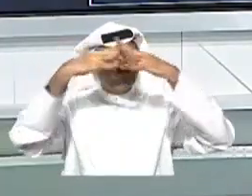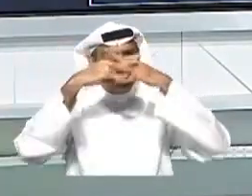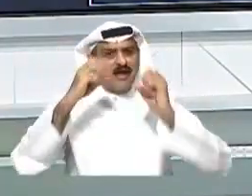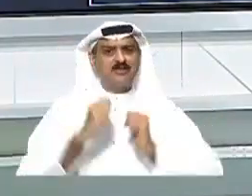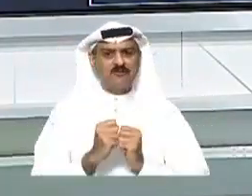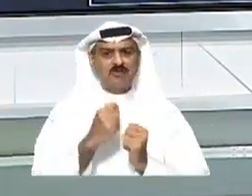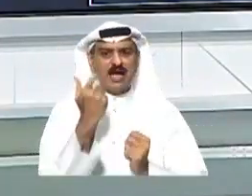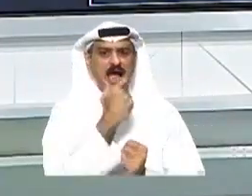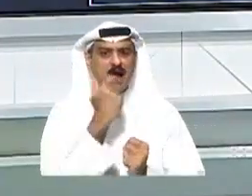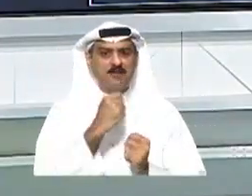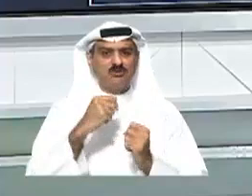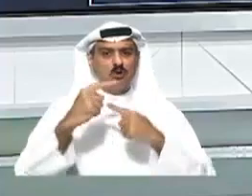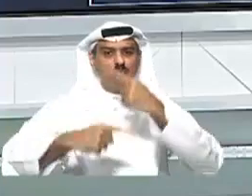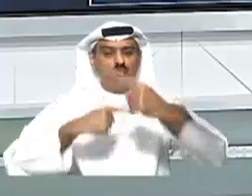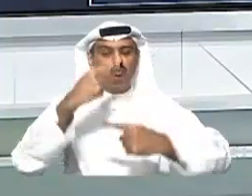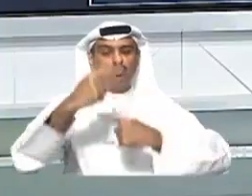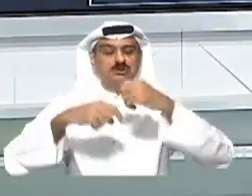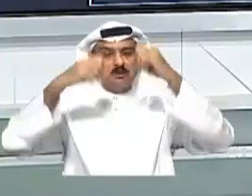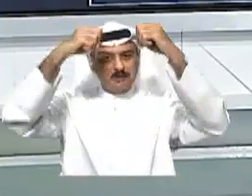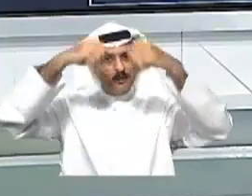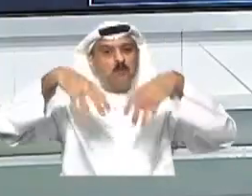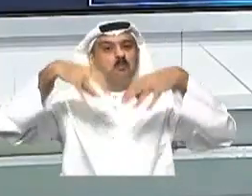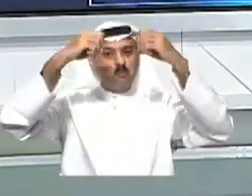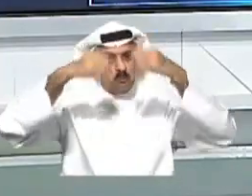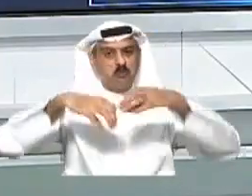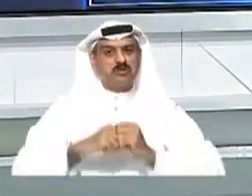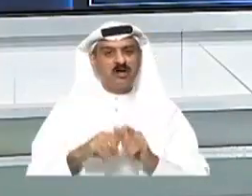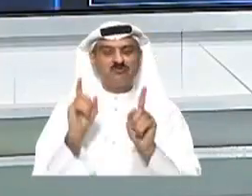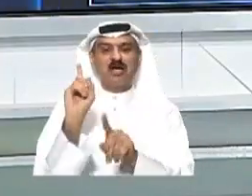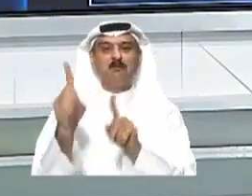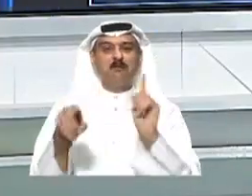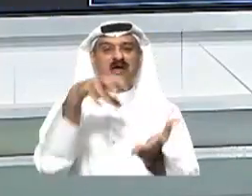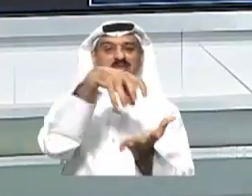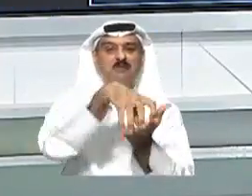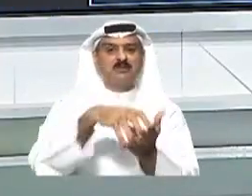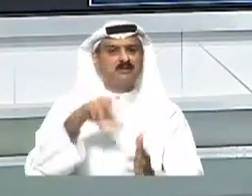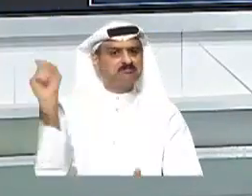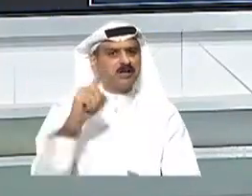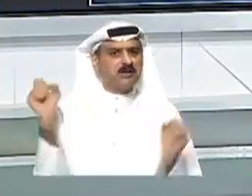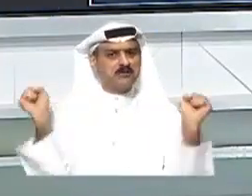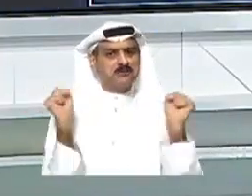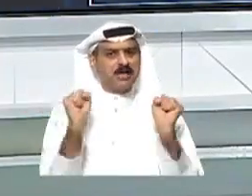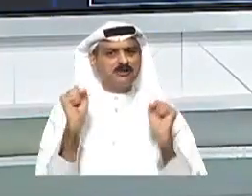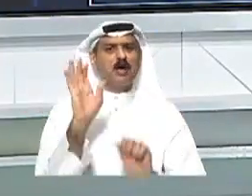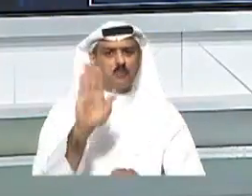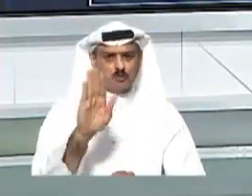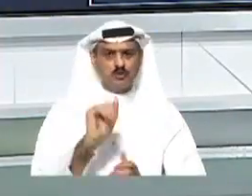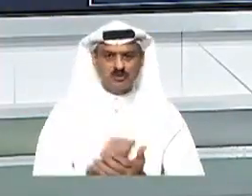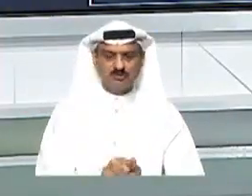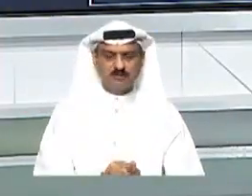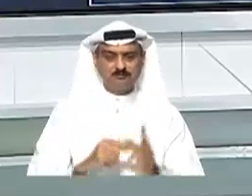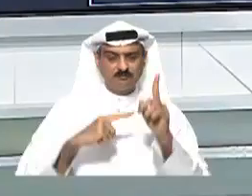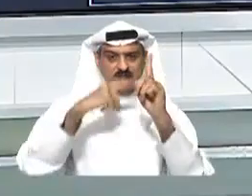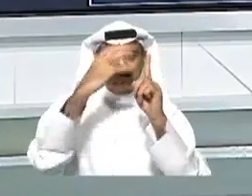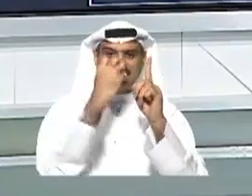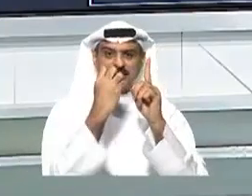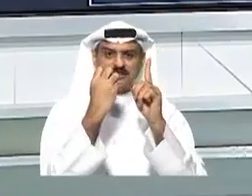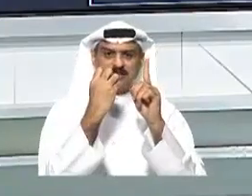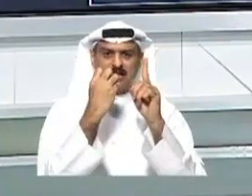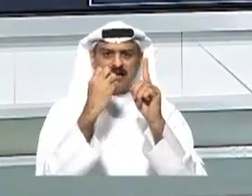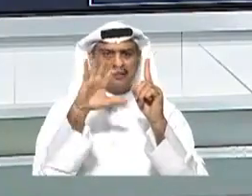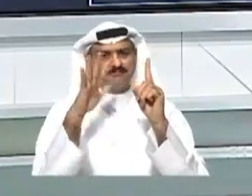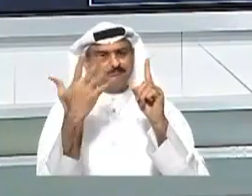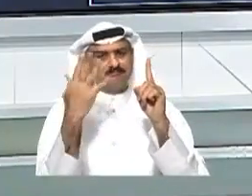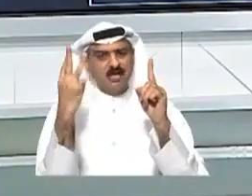جزئيا مع استمرار فرص هطول الأمطار المتفرقة اللي قد تكون رعدية على بعض المناطق، ودرجات الحرارة راح تتفاوت ما